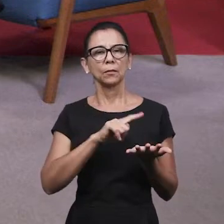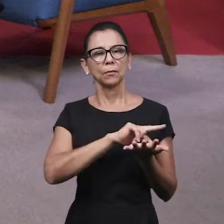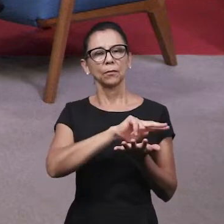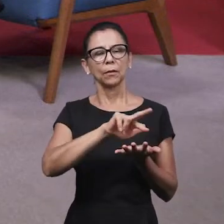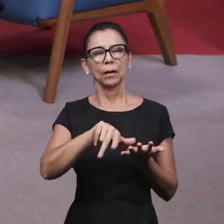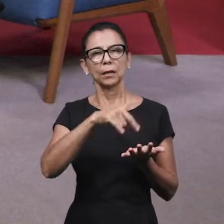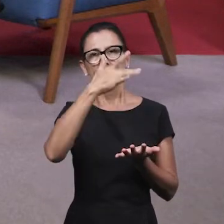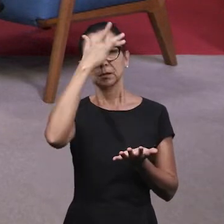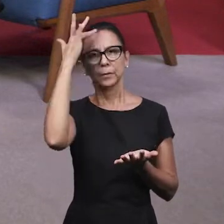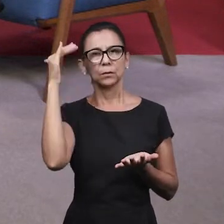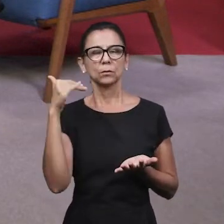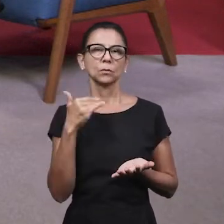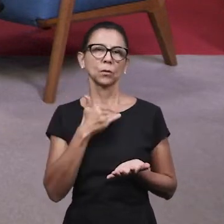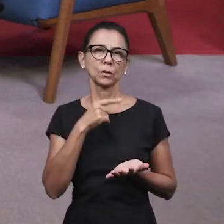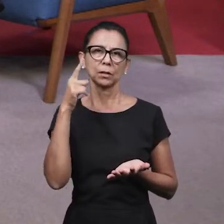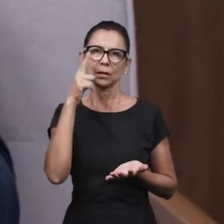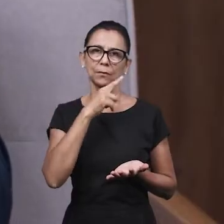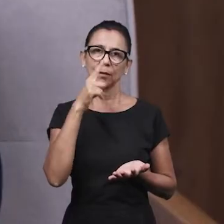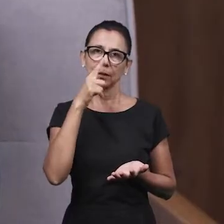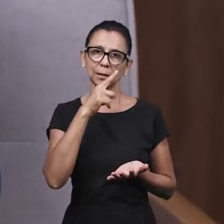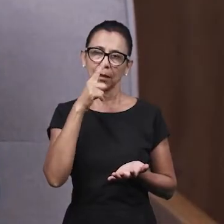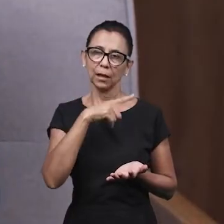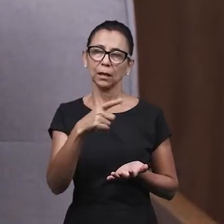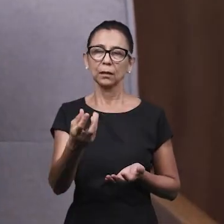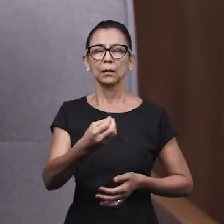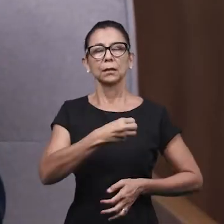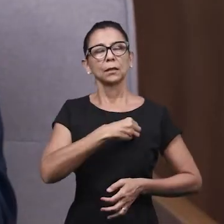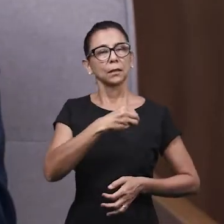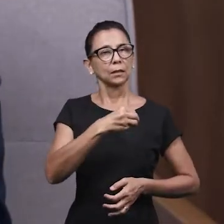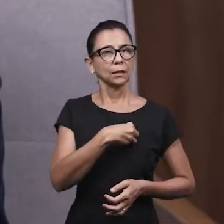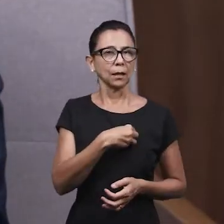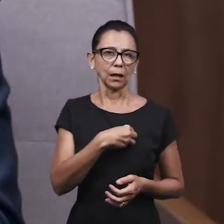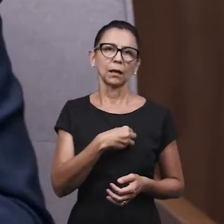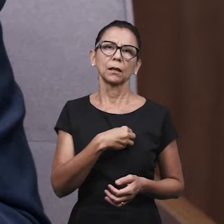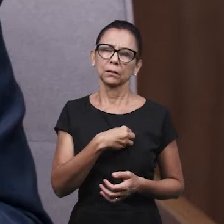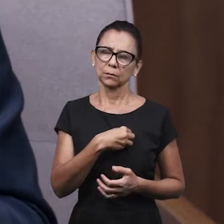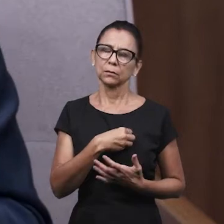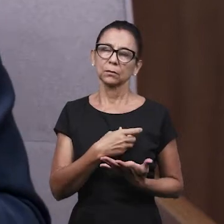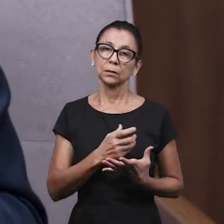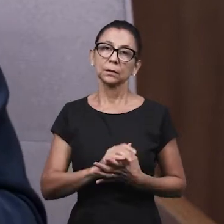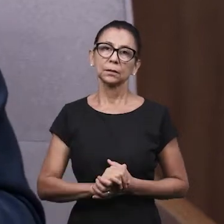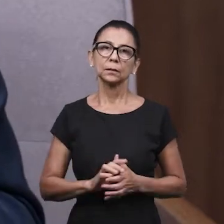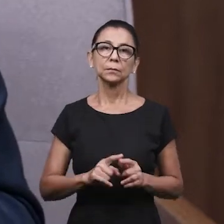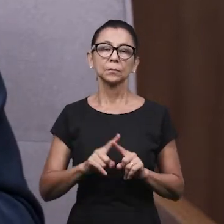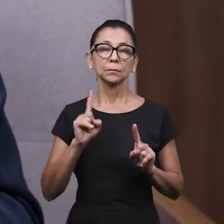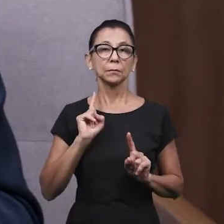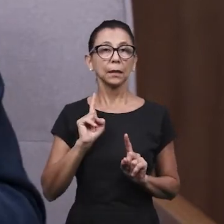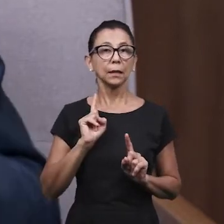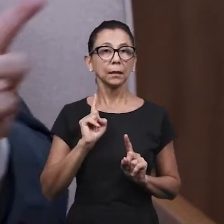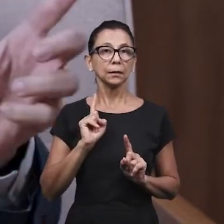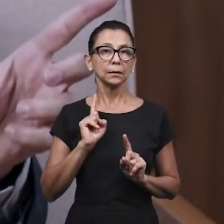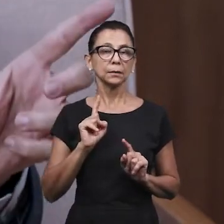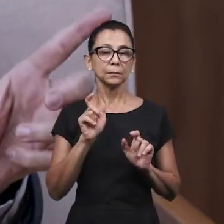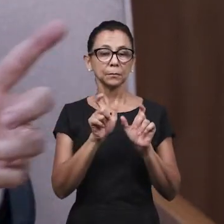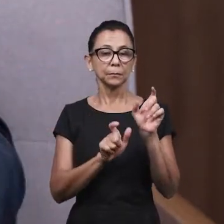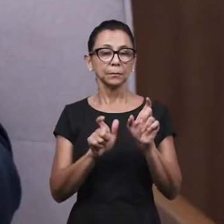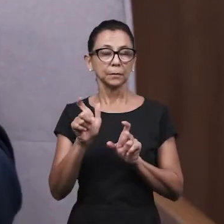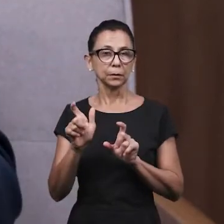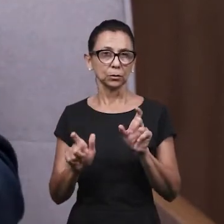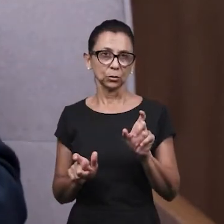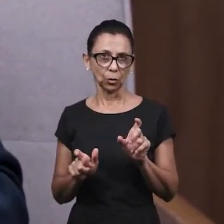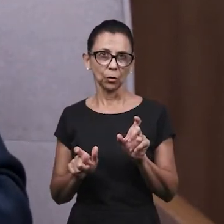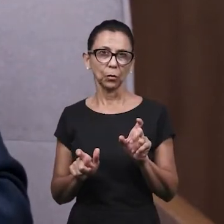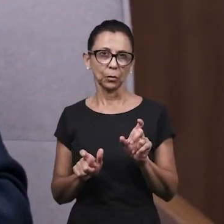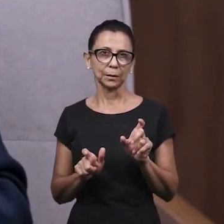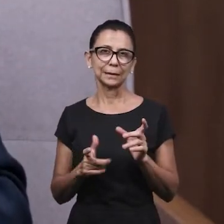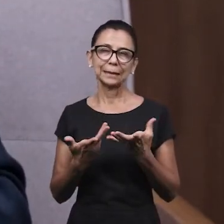vie. Mais l'attitude de ces personnes qui sont prophétiques,